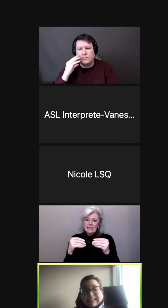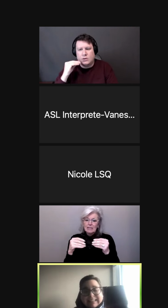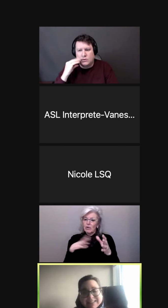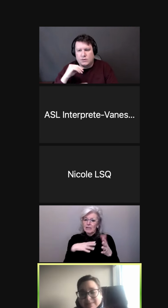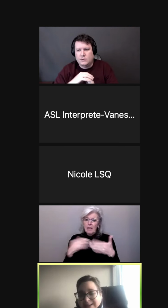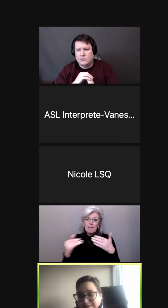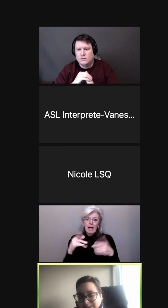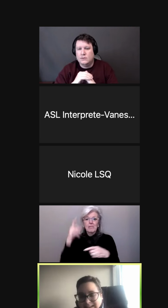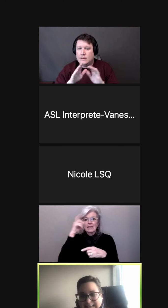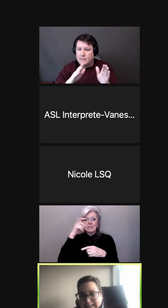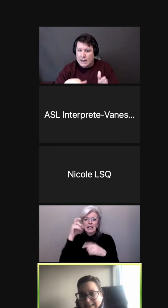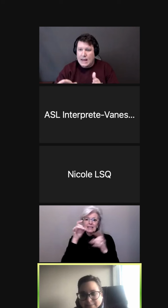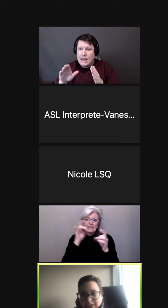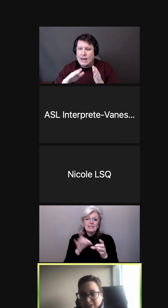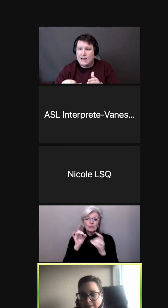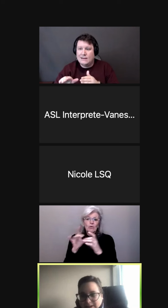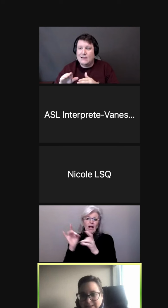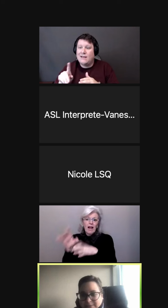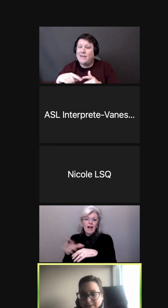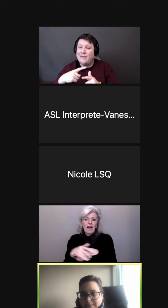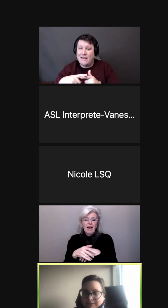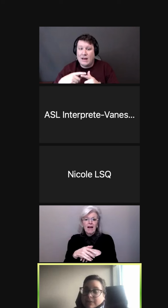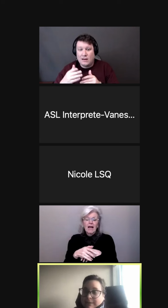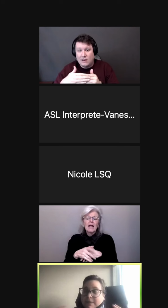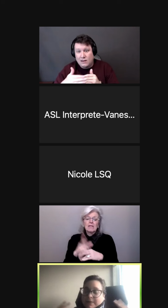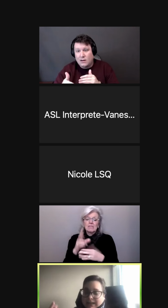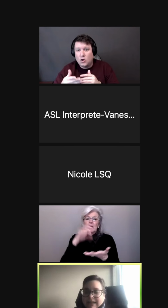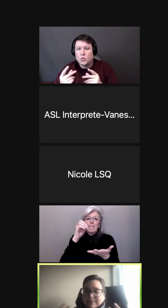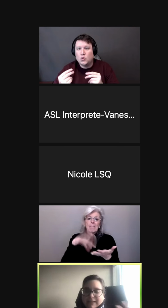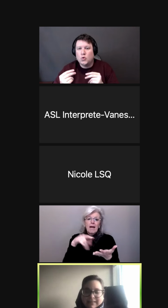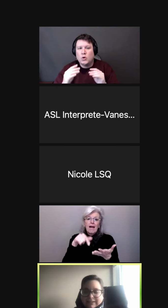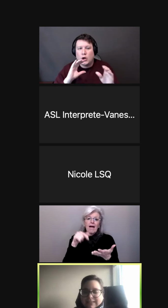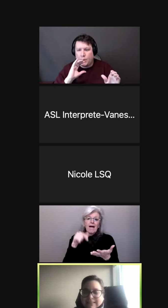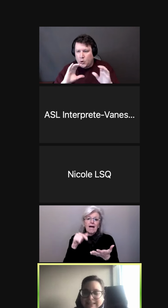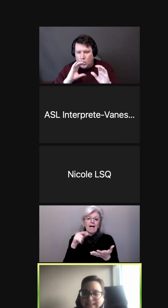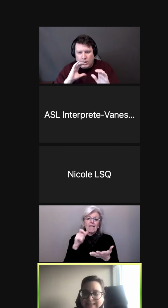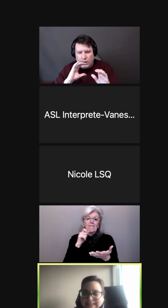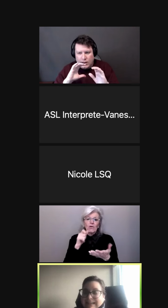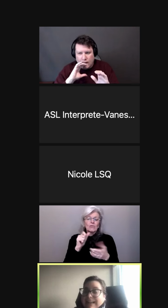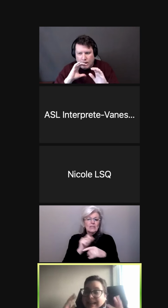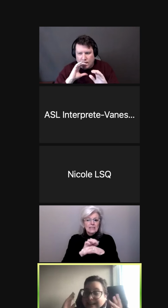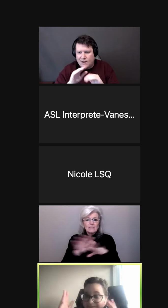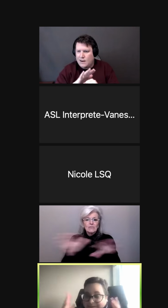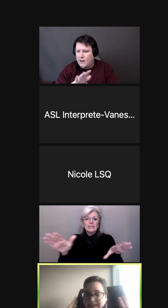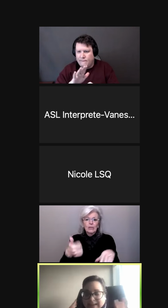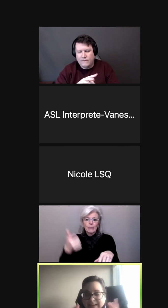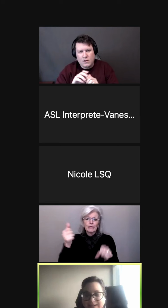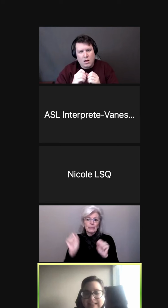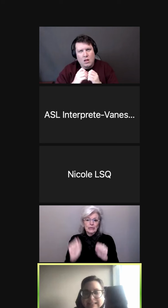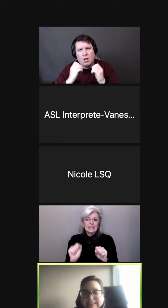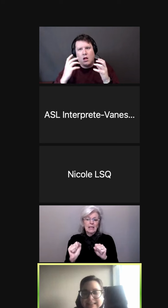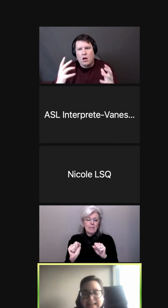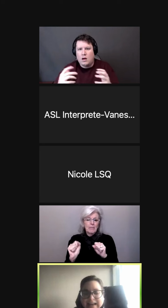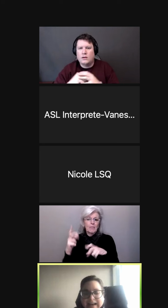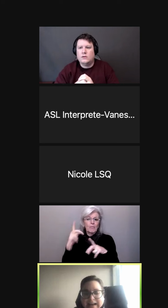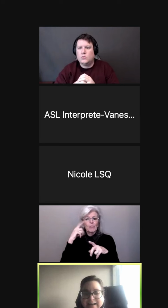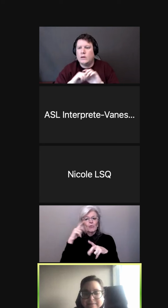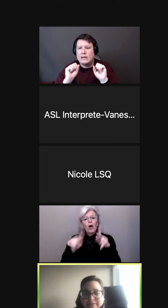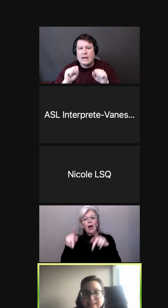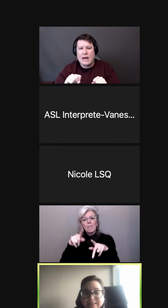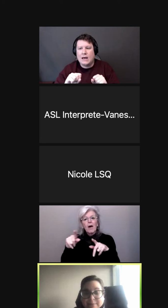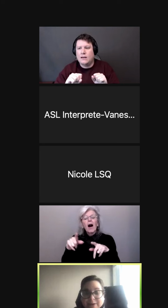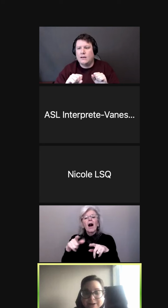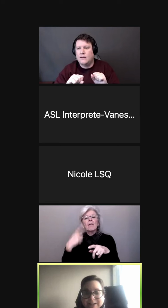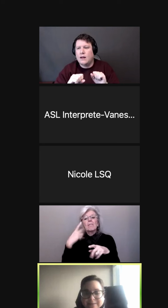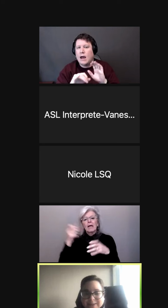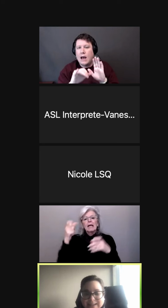expériences individuelles. Et ce plan doit être diffusé le plus possible pour que les gens puissent prendre une